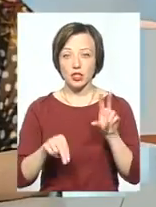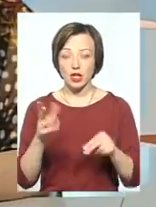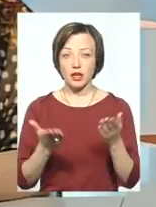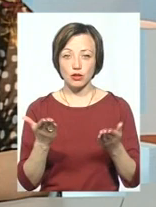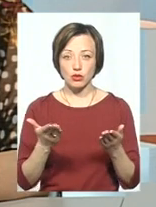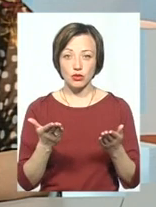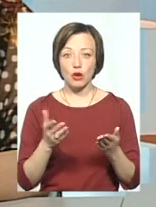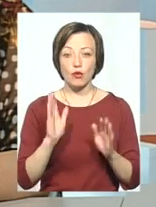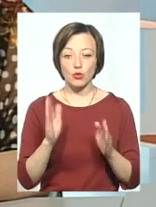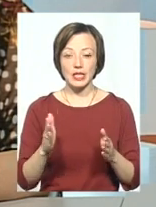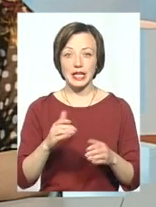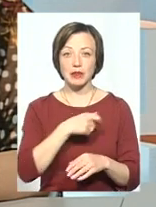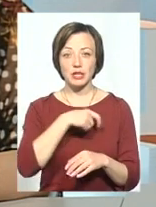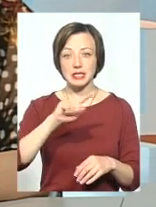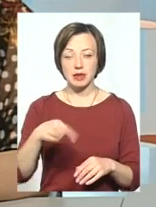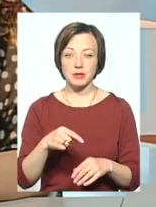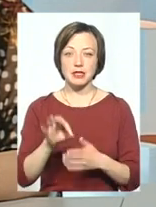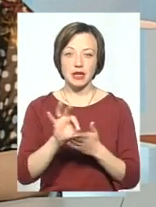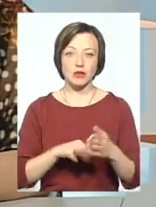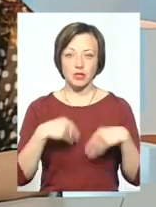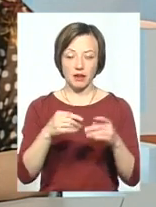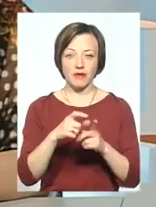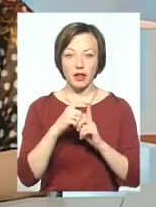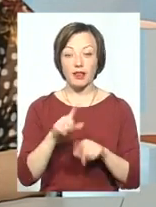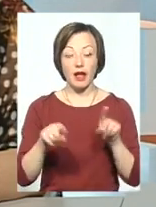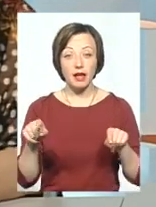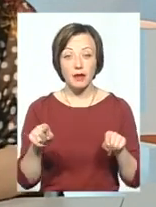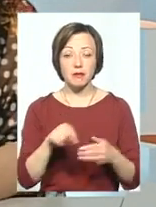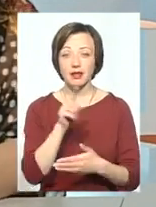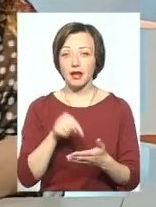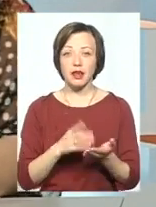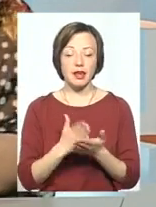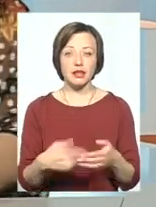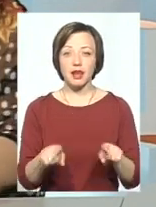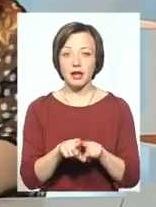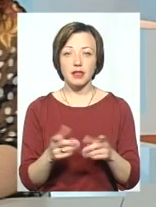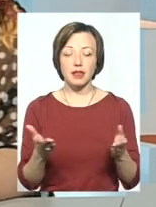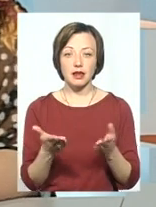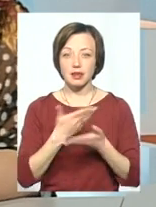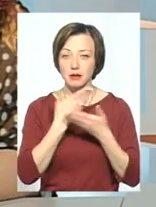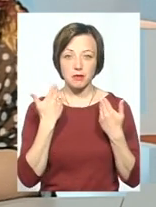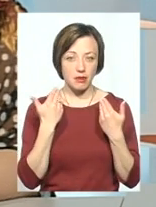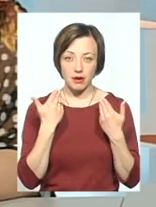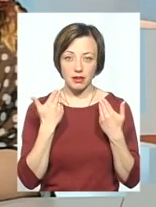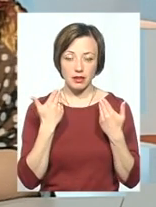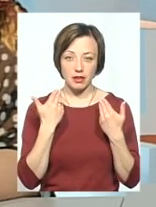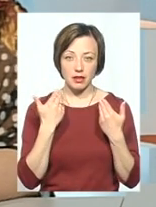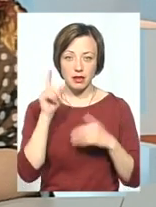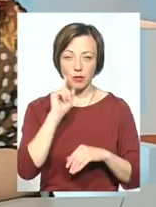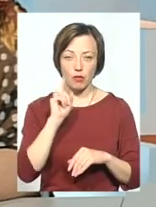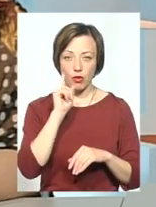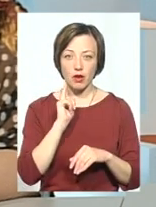що якщо буде депутатський запит, то це буде зразу йому відповідь на деяке питання. Є такі питання, на якій немає. І